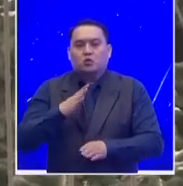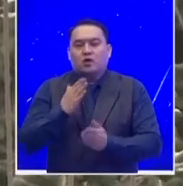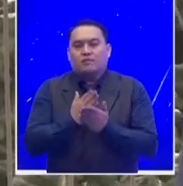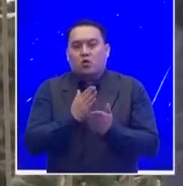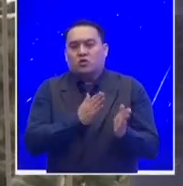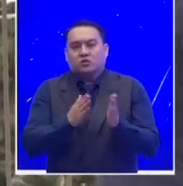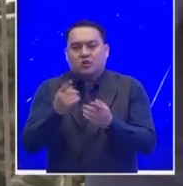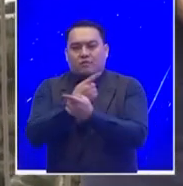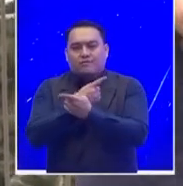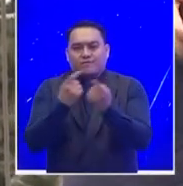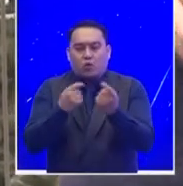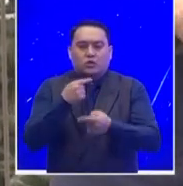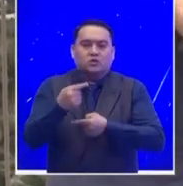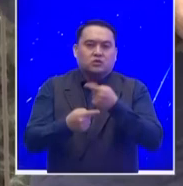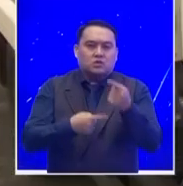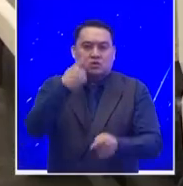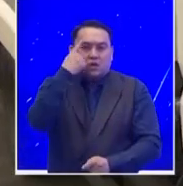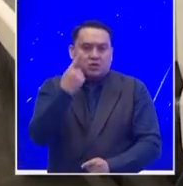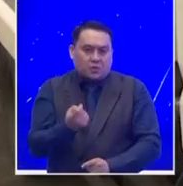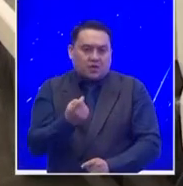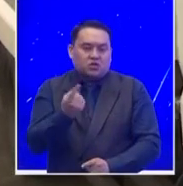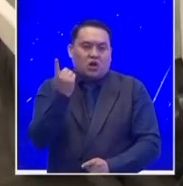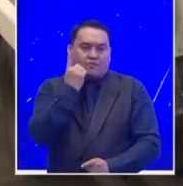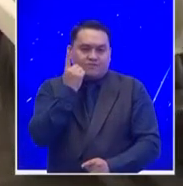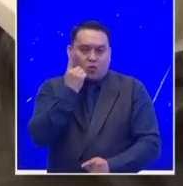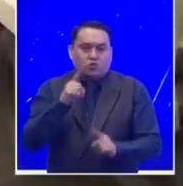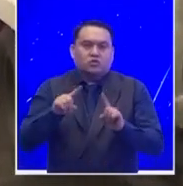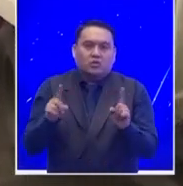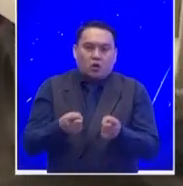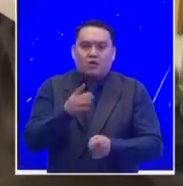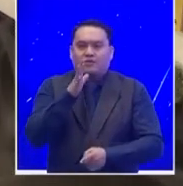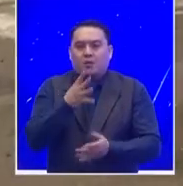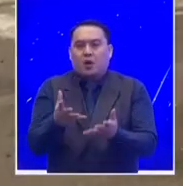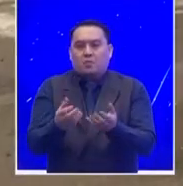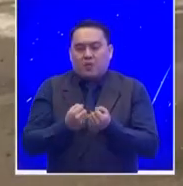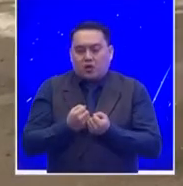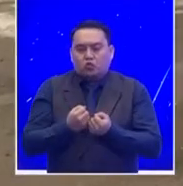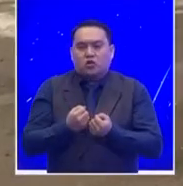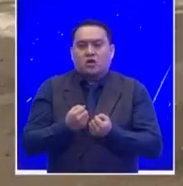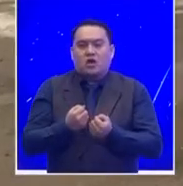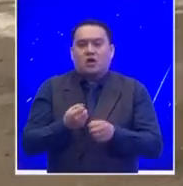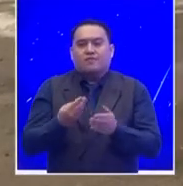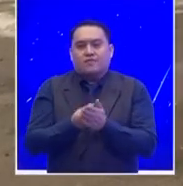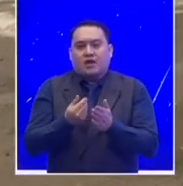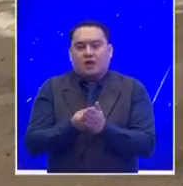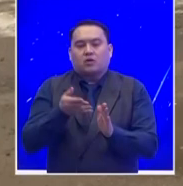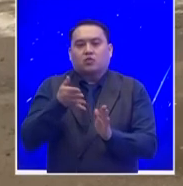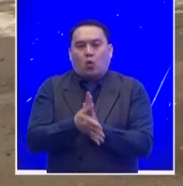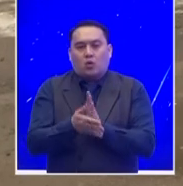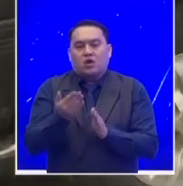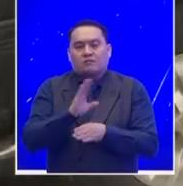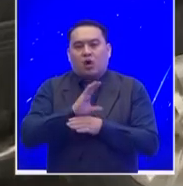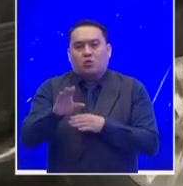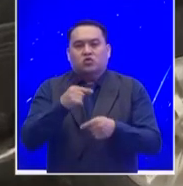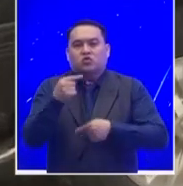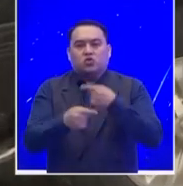по извещению должников через СМС-сообщение. Таким образом, сократится время получения извещения, а также финансовые затраты с его отправкой